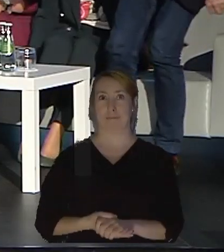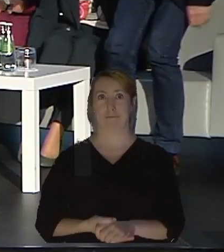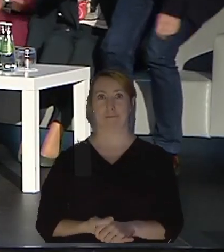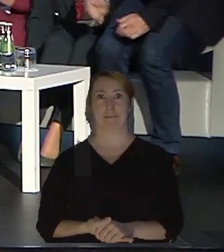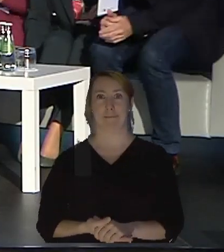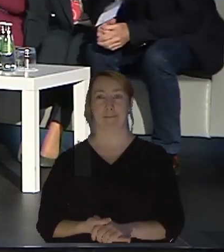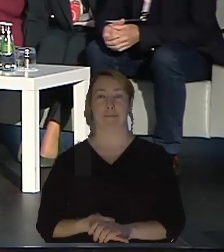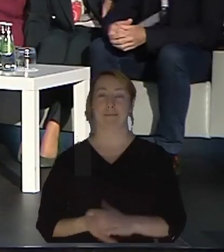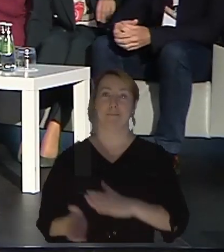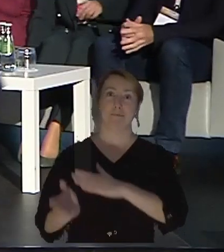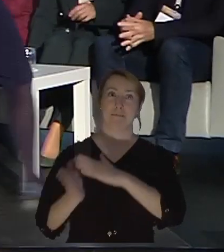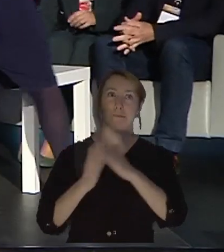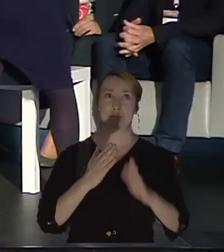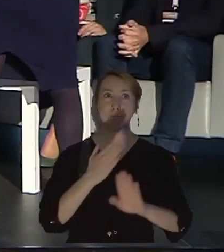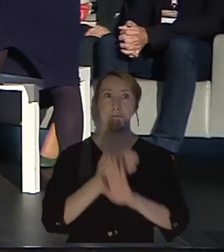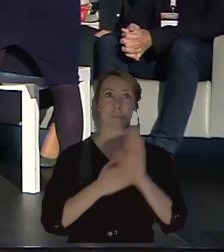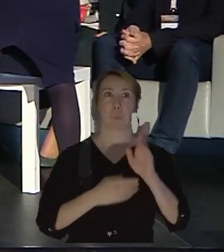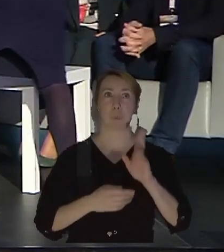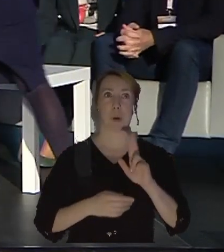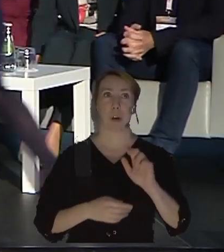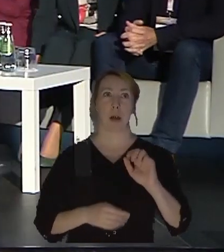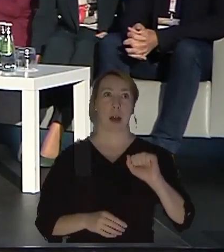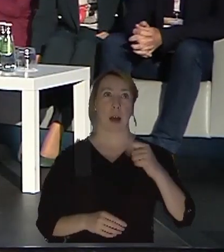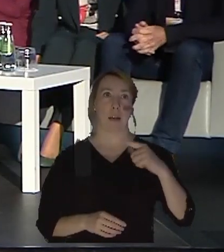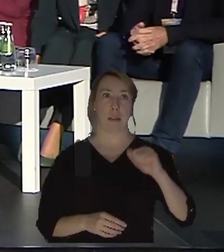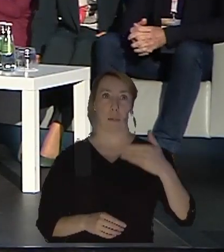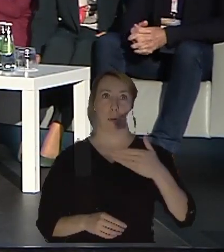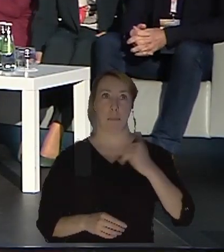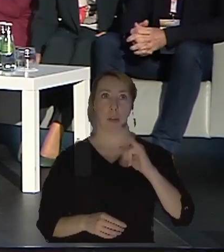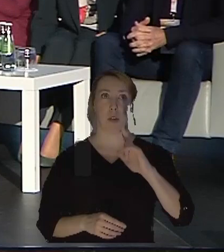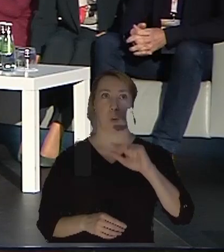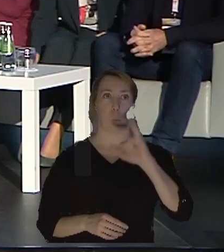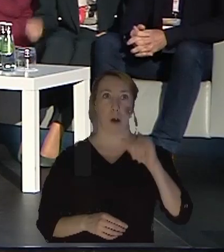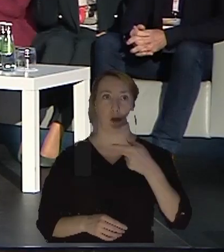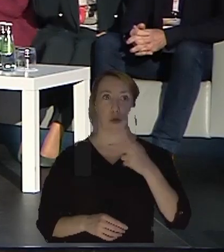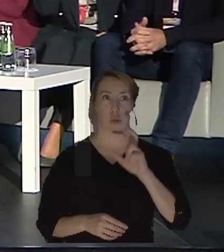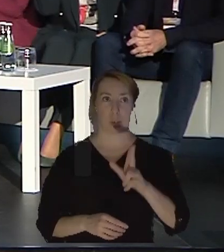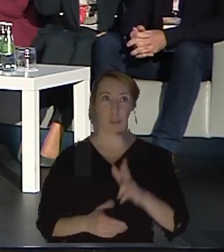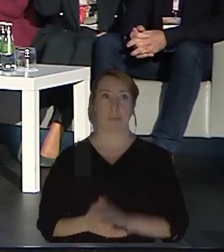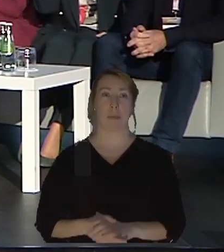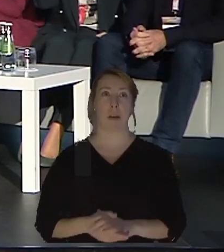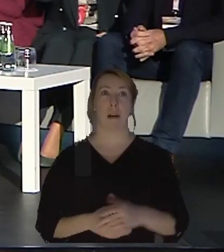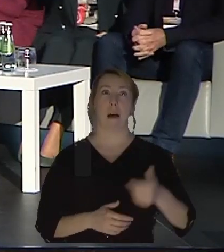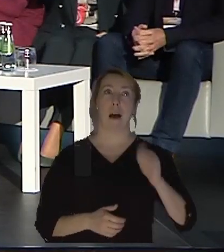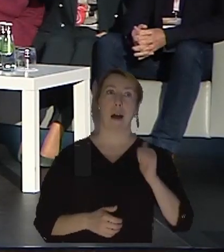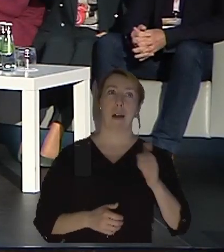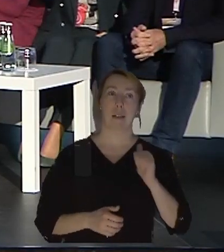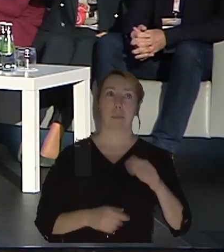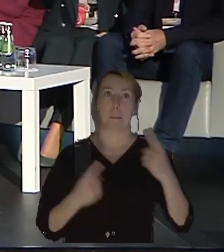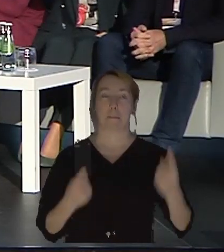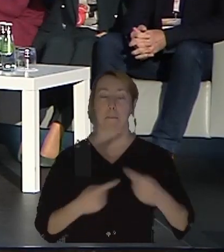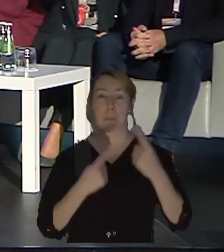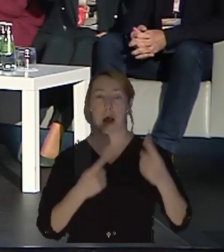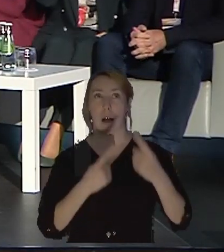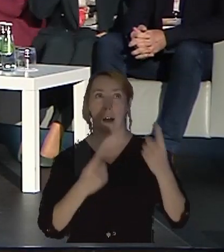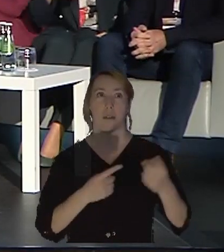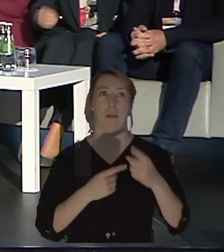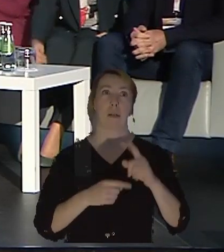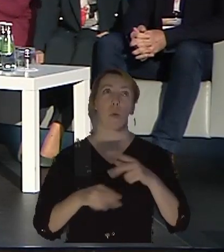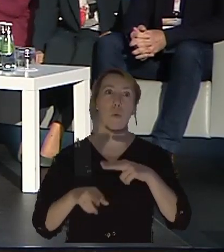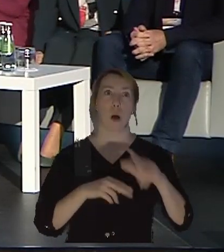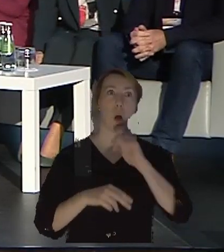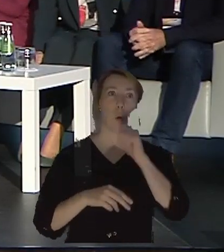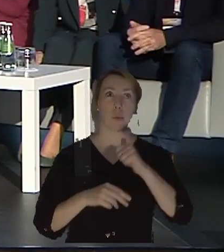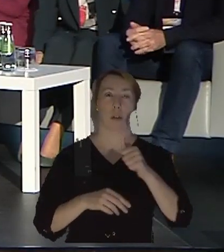Zaraz po niej na scenę wkroczy Adam Mikołajczyk, ekspert marketingu miejsc Europejskiego